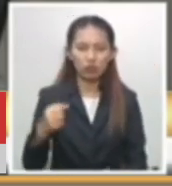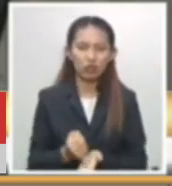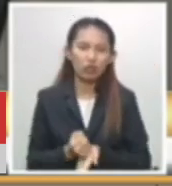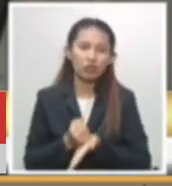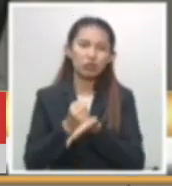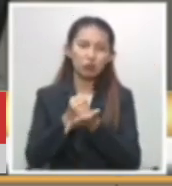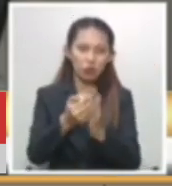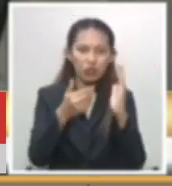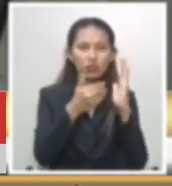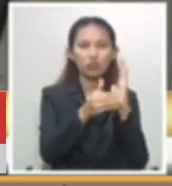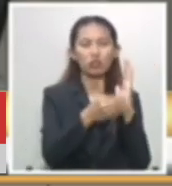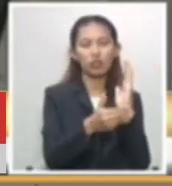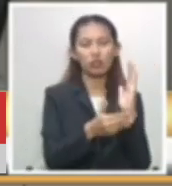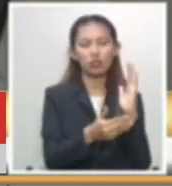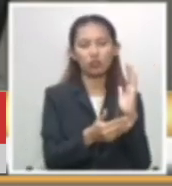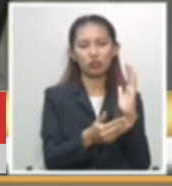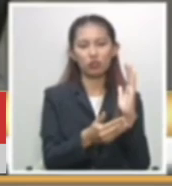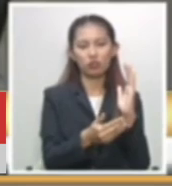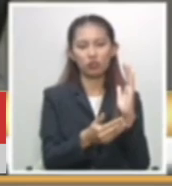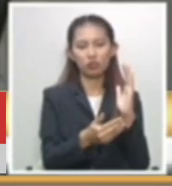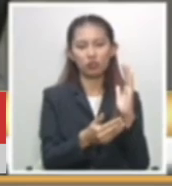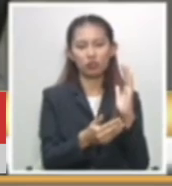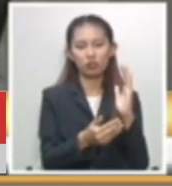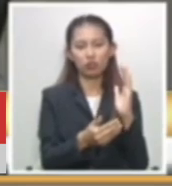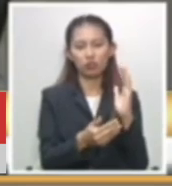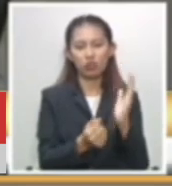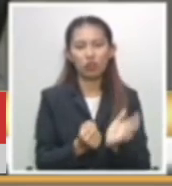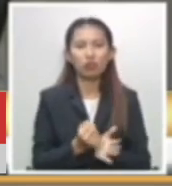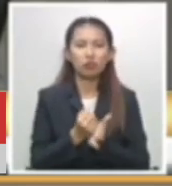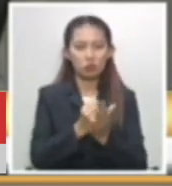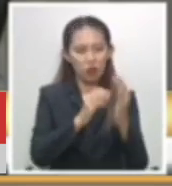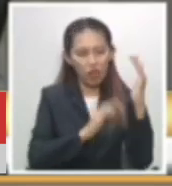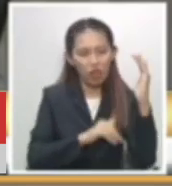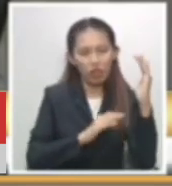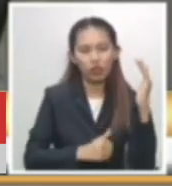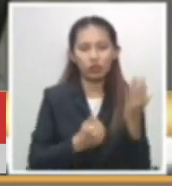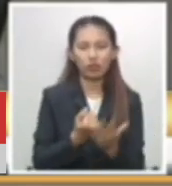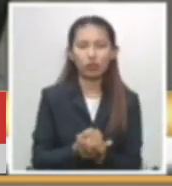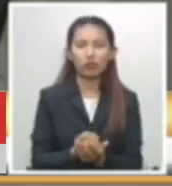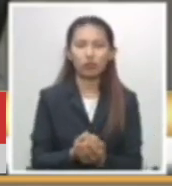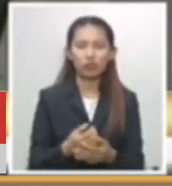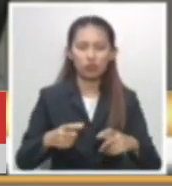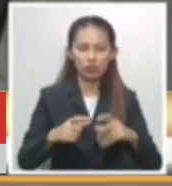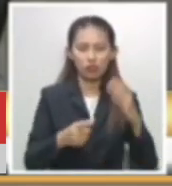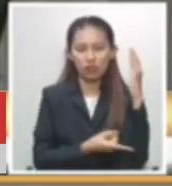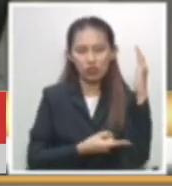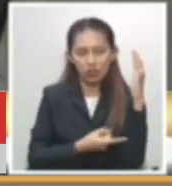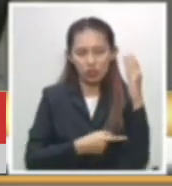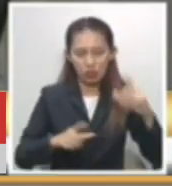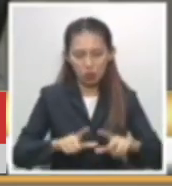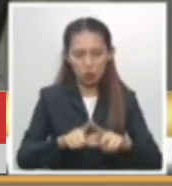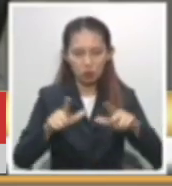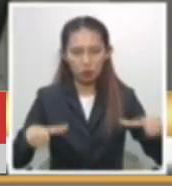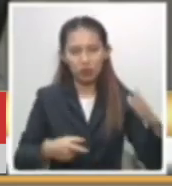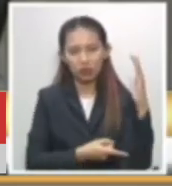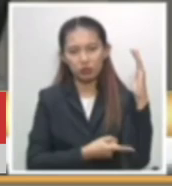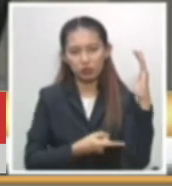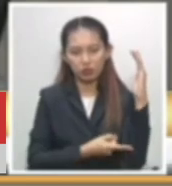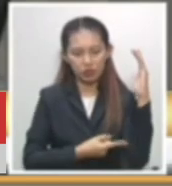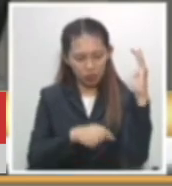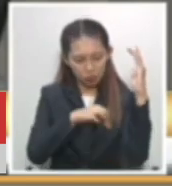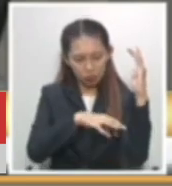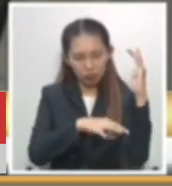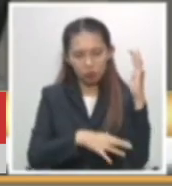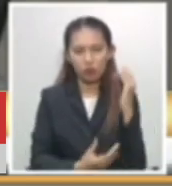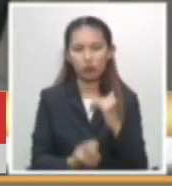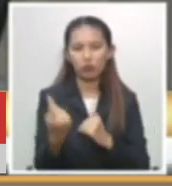นอีสานบ้างไม่ใช่ช่วยแต่คนที่ทำยางแผ่นและก็ยางดิบน้ำยางดิบซึ่งในอีส